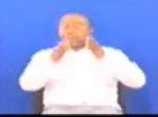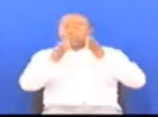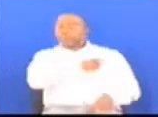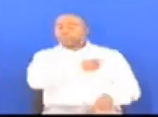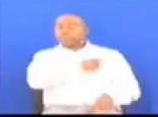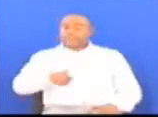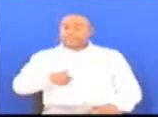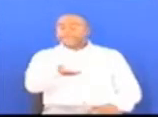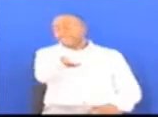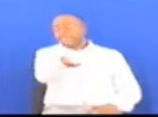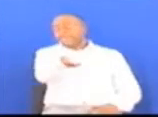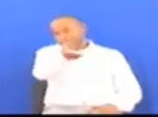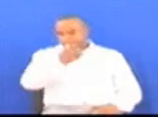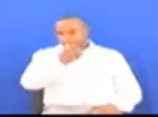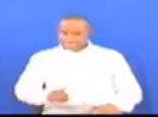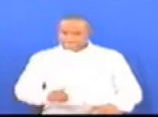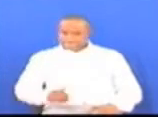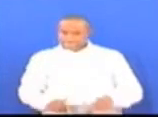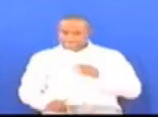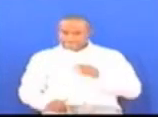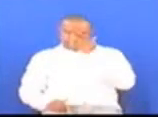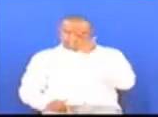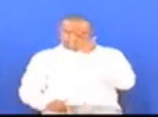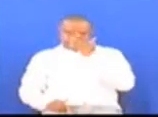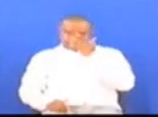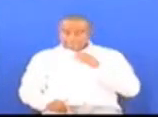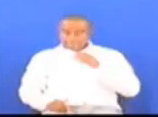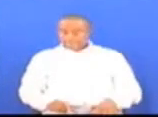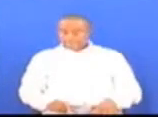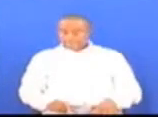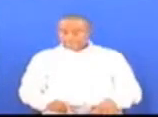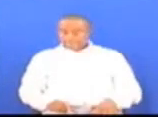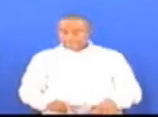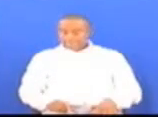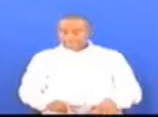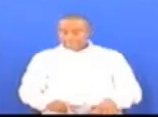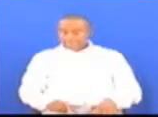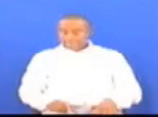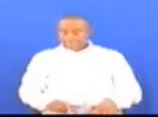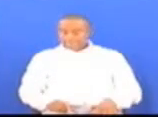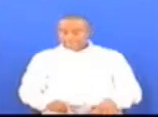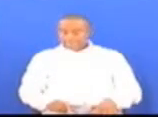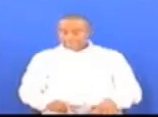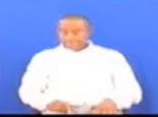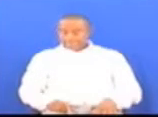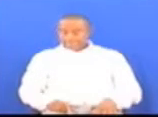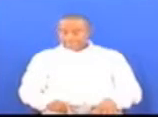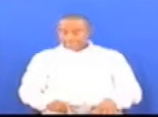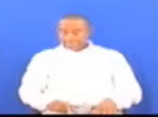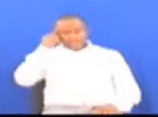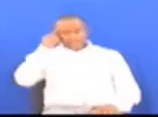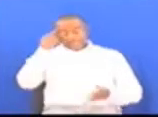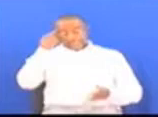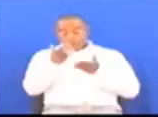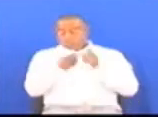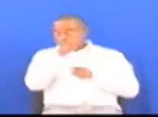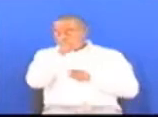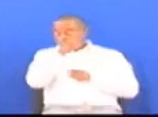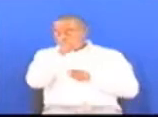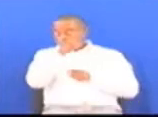Dr. John Pombe Joseph Magufuli. Nikafikiri kwamba kwa sababu yeye kwanza ni